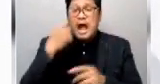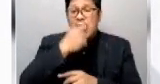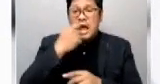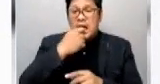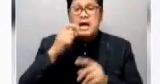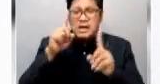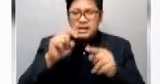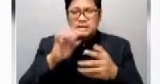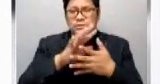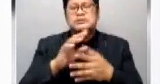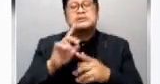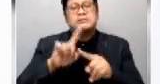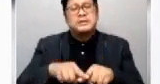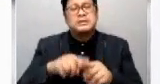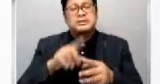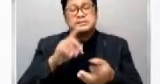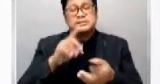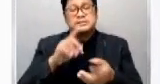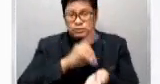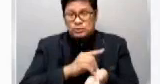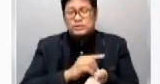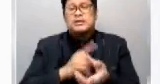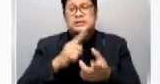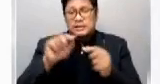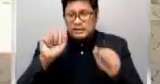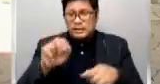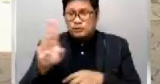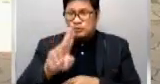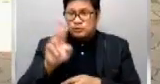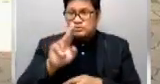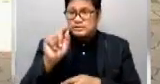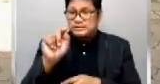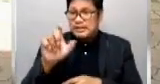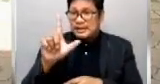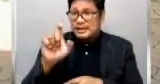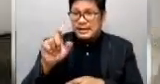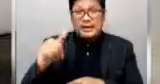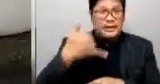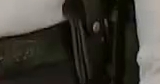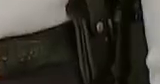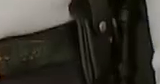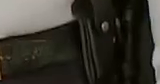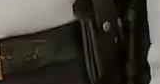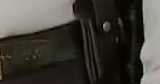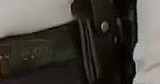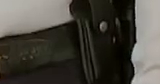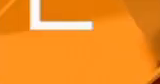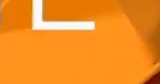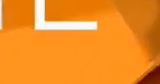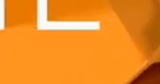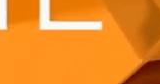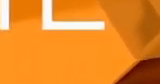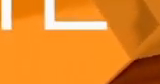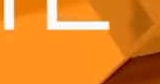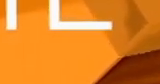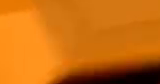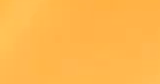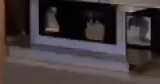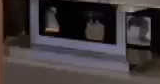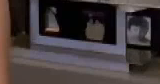doktor at kung maaari ay gumamit ng telehealth services. Rafi Tima nakatutok, 24 Oras.